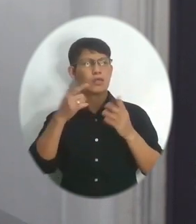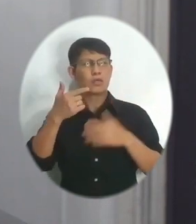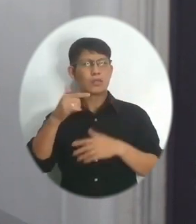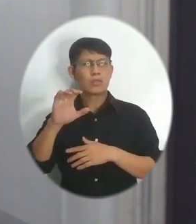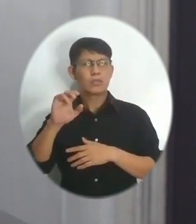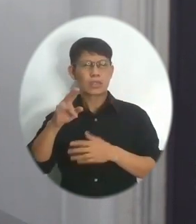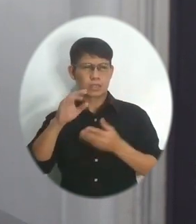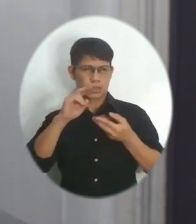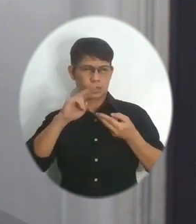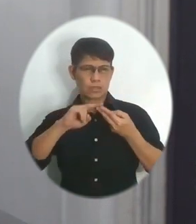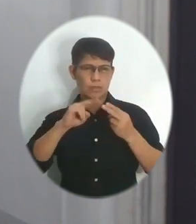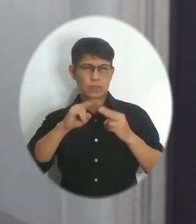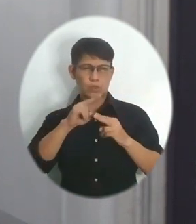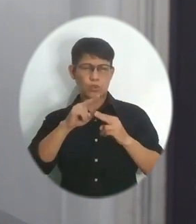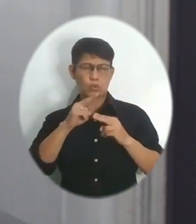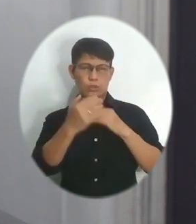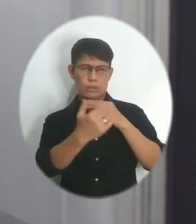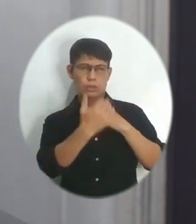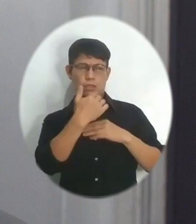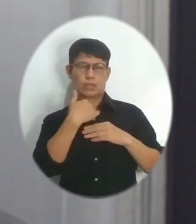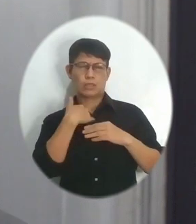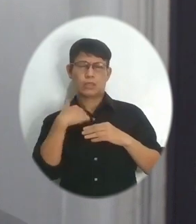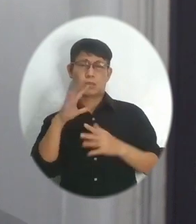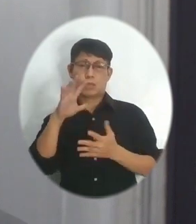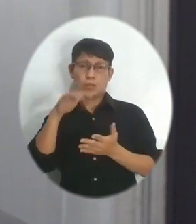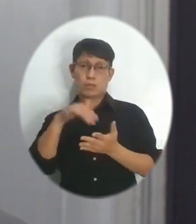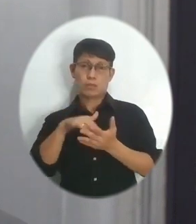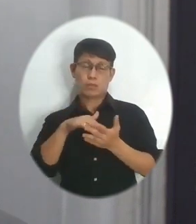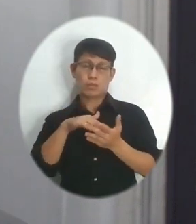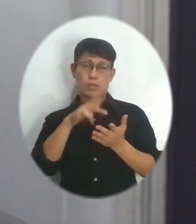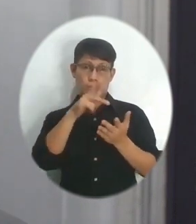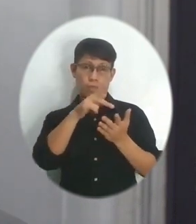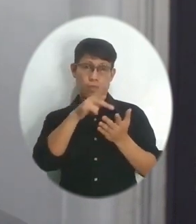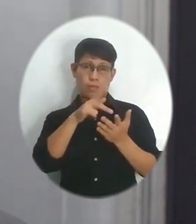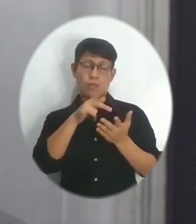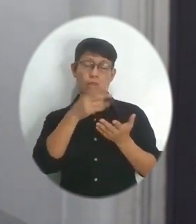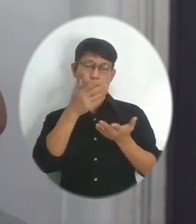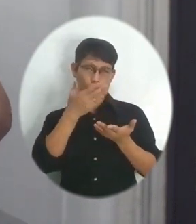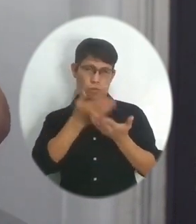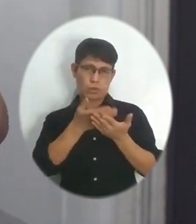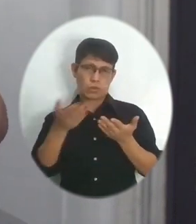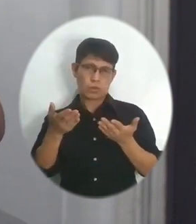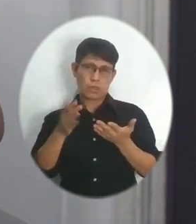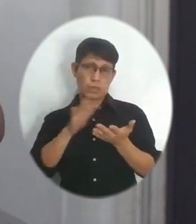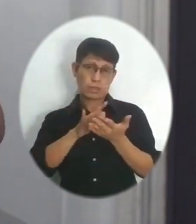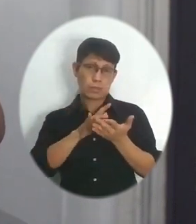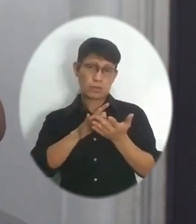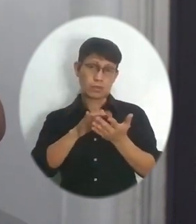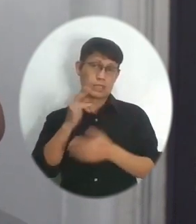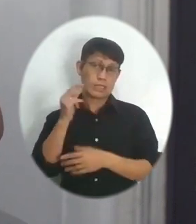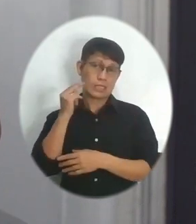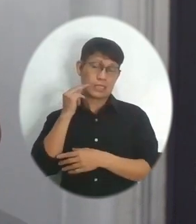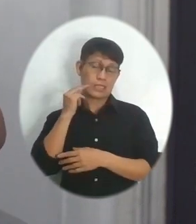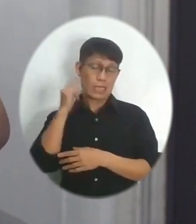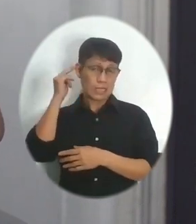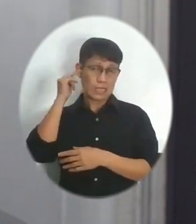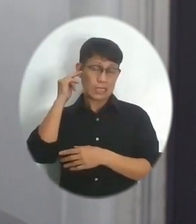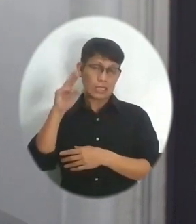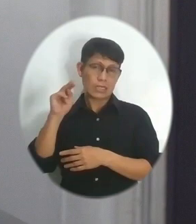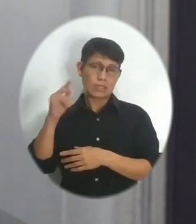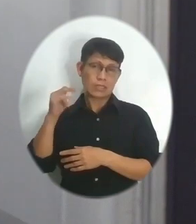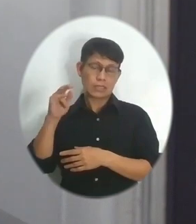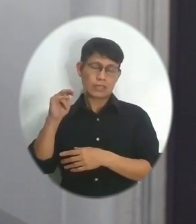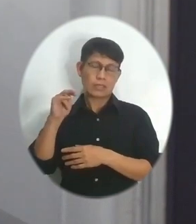number po para padalaan po kami ng 5,000 para pambili daw, pangdagdag daw pambili ng gamot ni